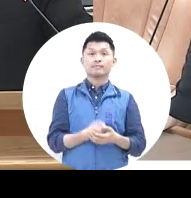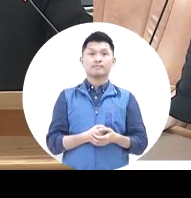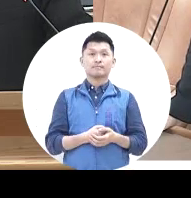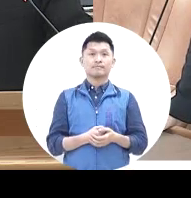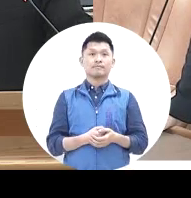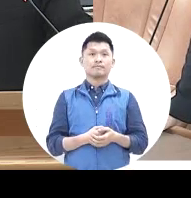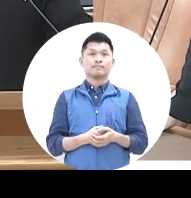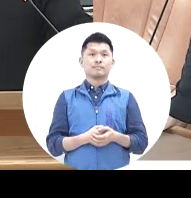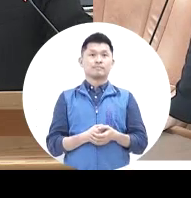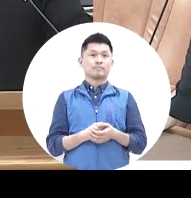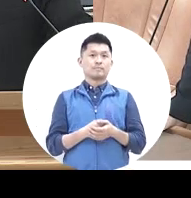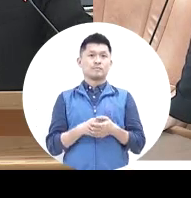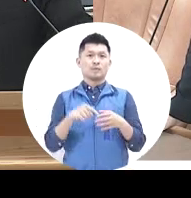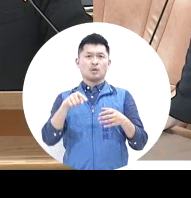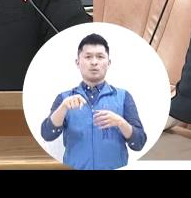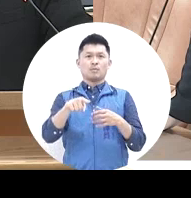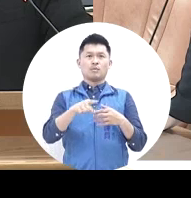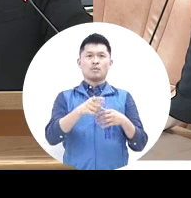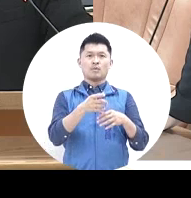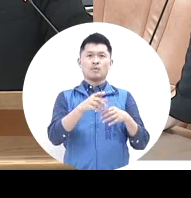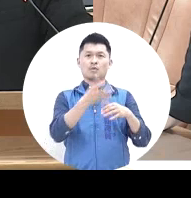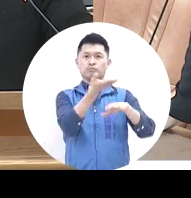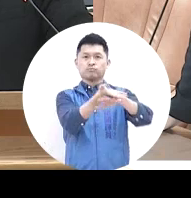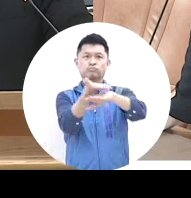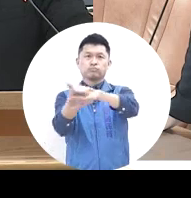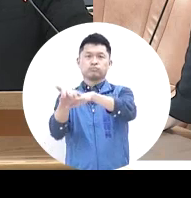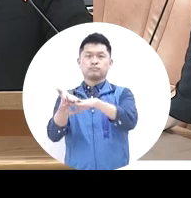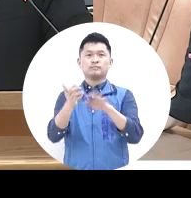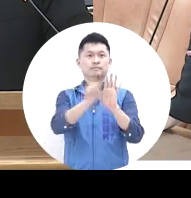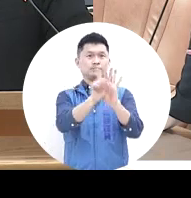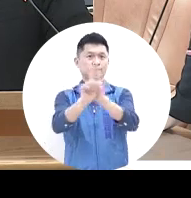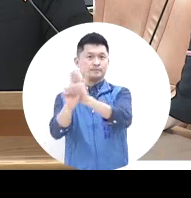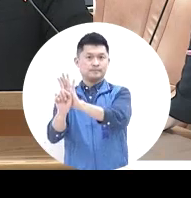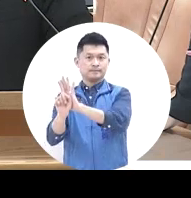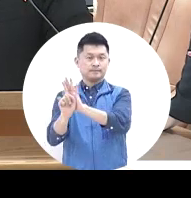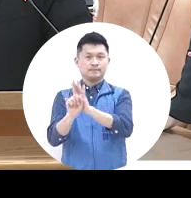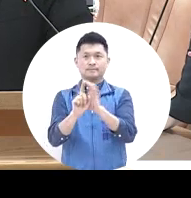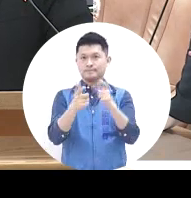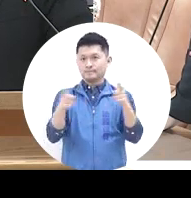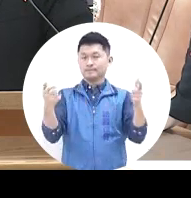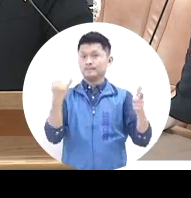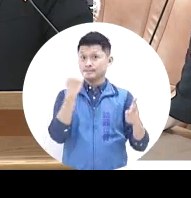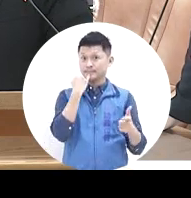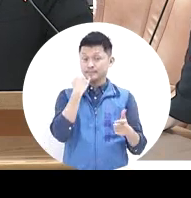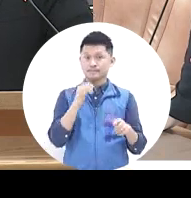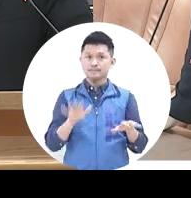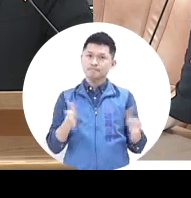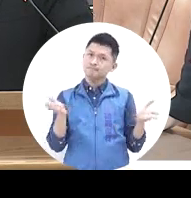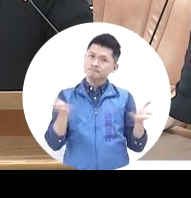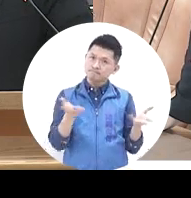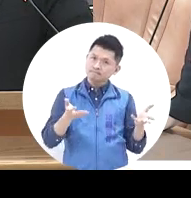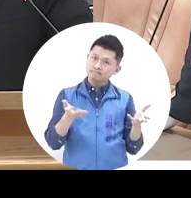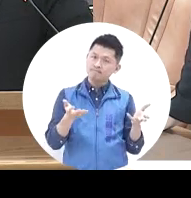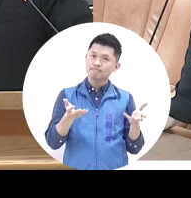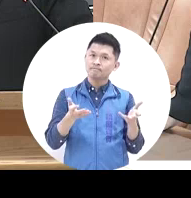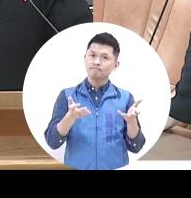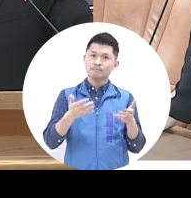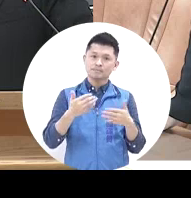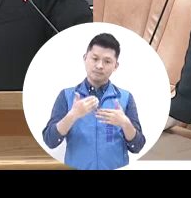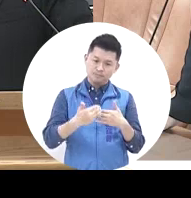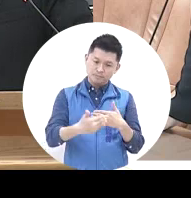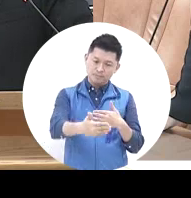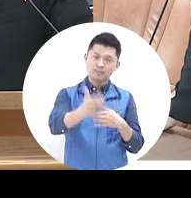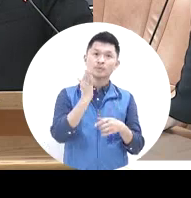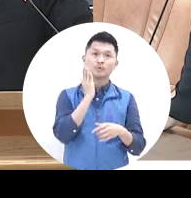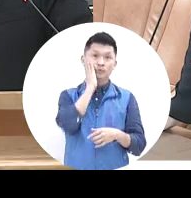以把它做在这一个区块里面。所以现在我们的工程进度一切都还是顺利，那我们